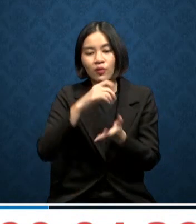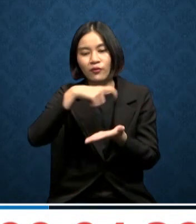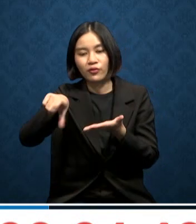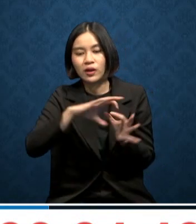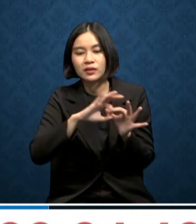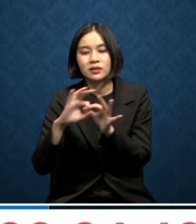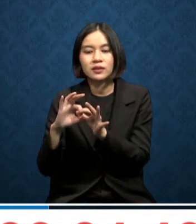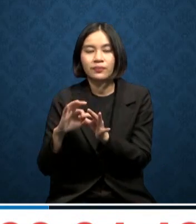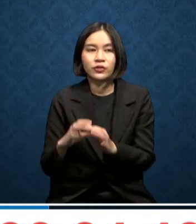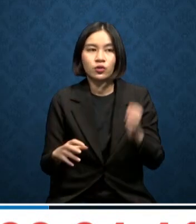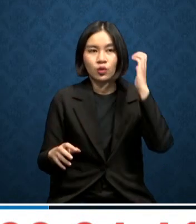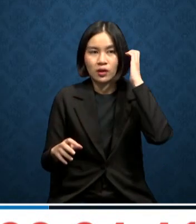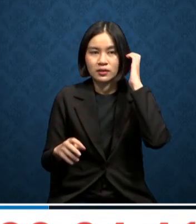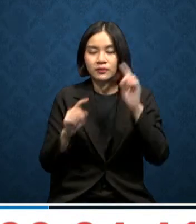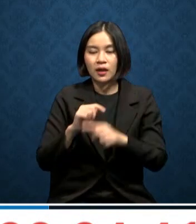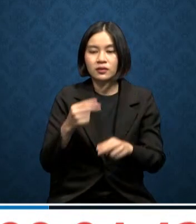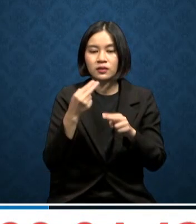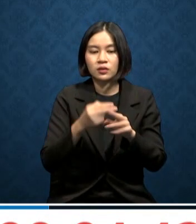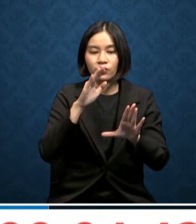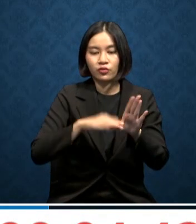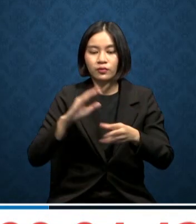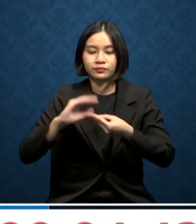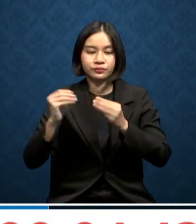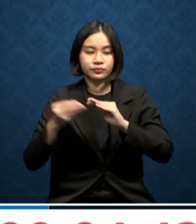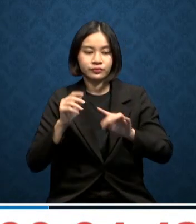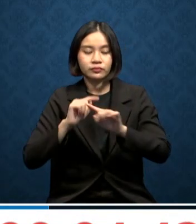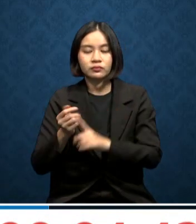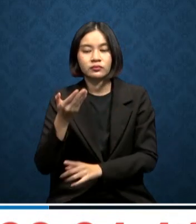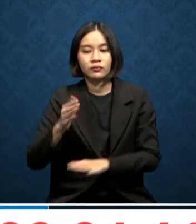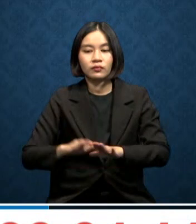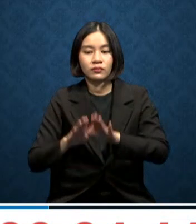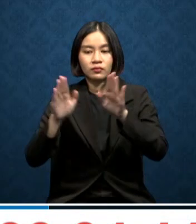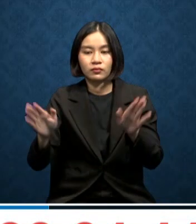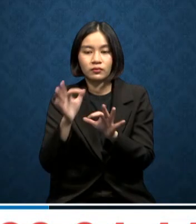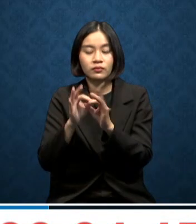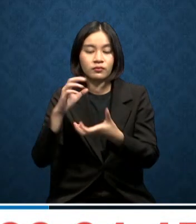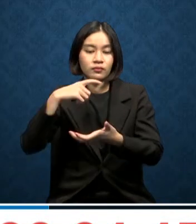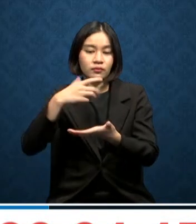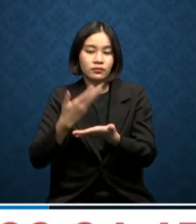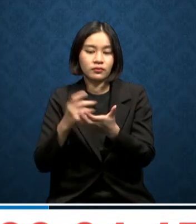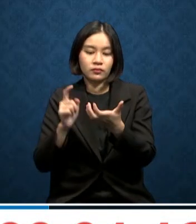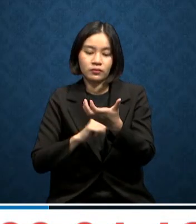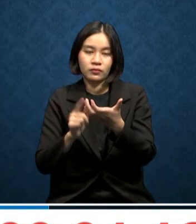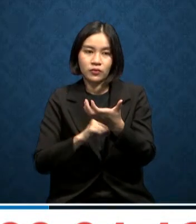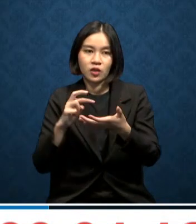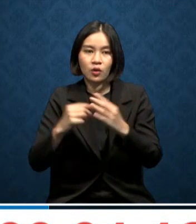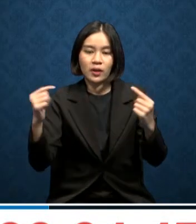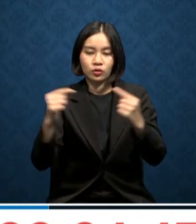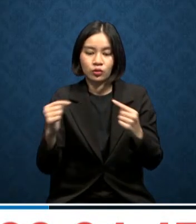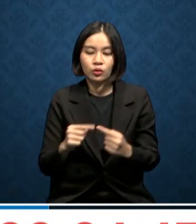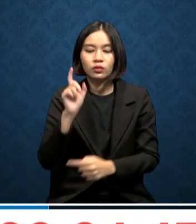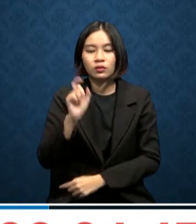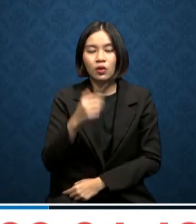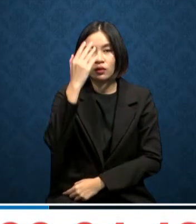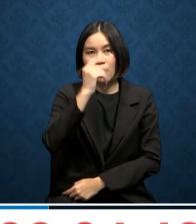กไ้กับเบอรบัชีธนาคารให้ชื่อผู้จทะเบีนเลขหมายโทรสัพท์ที่ขอเปิดใช้ Mobile Bankingและเจของมัชตราคารต้เป็นบุคคลคนเดีวกัน